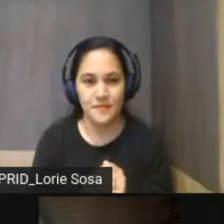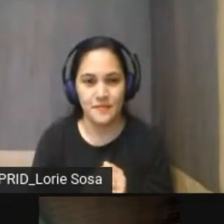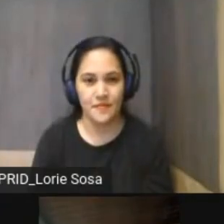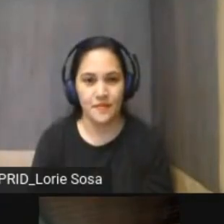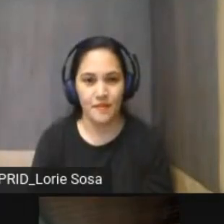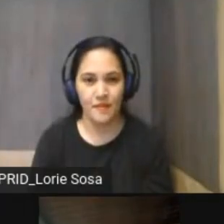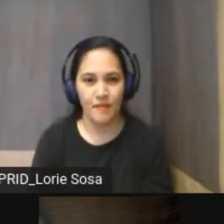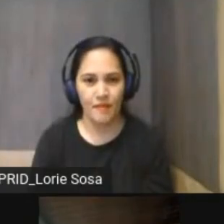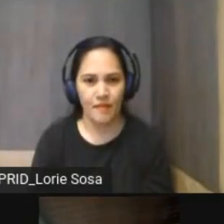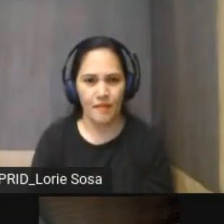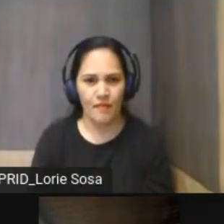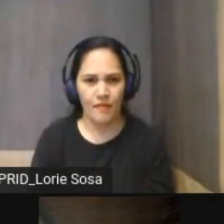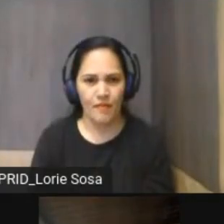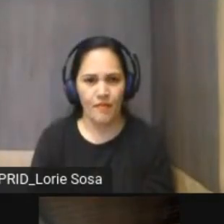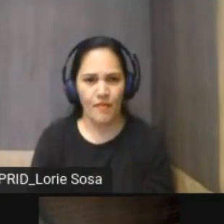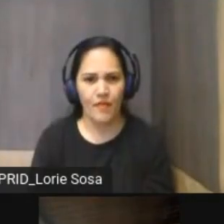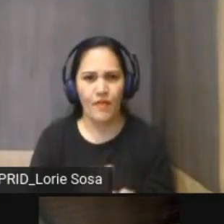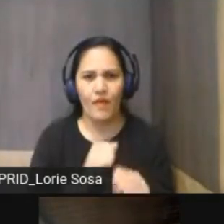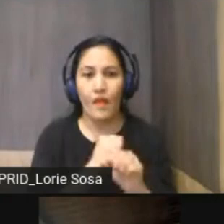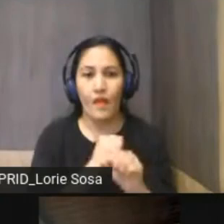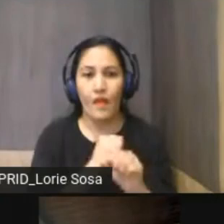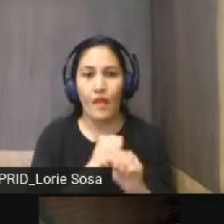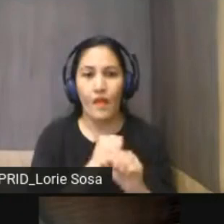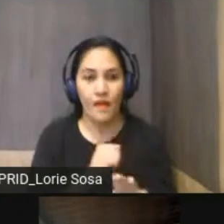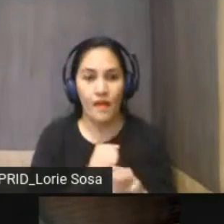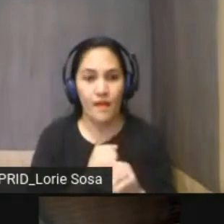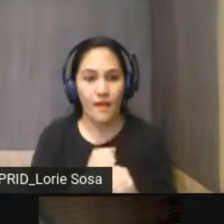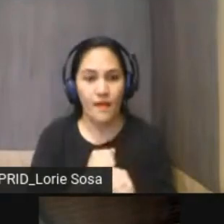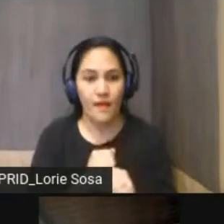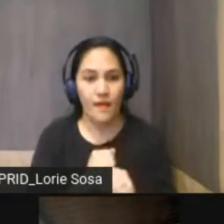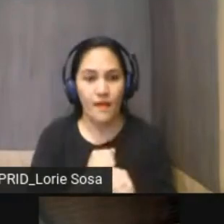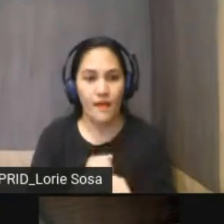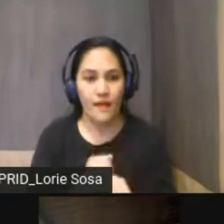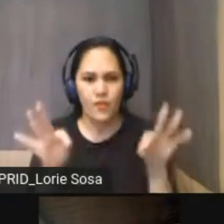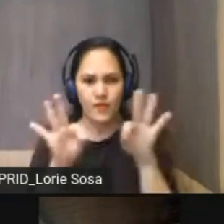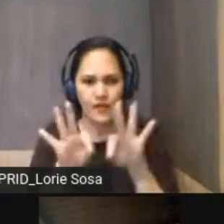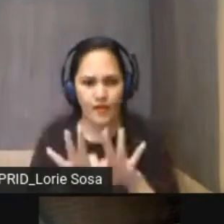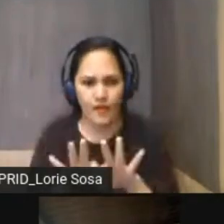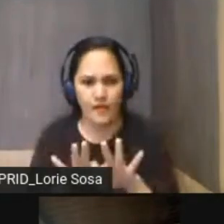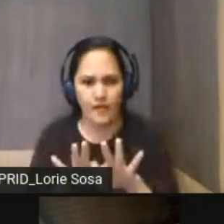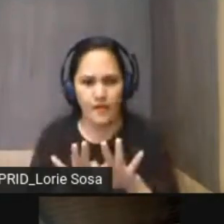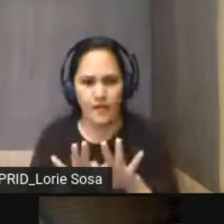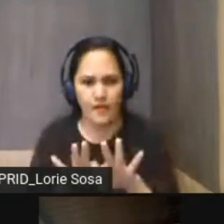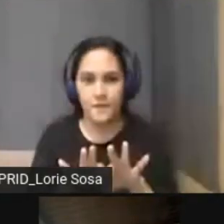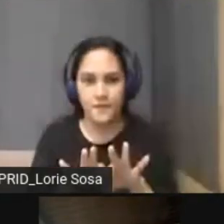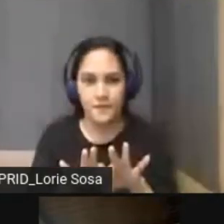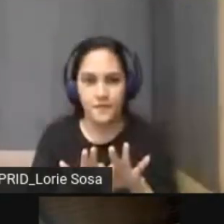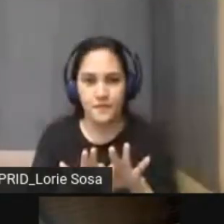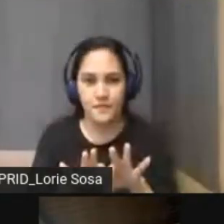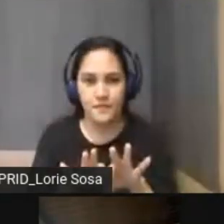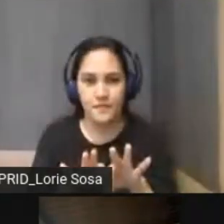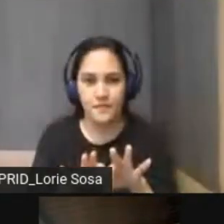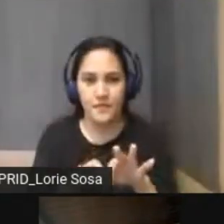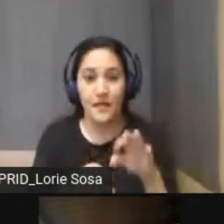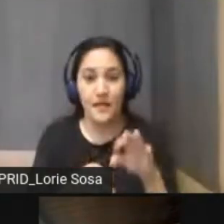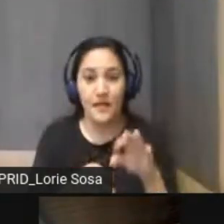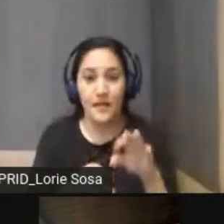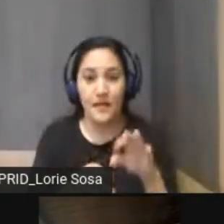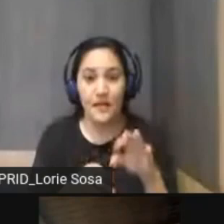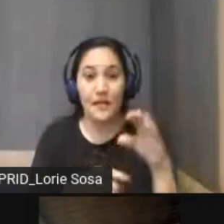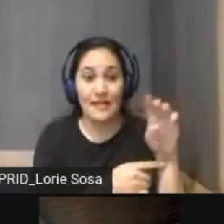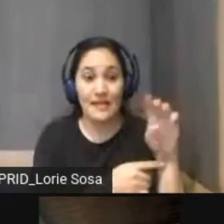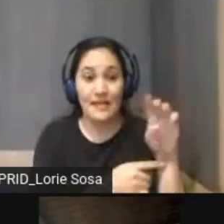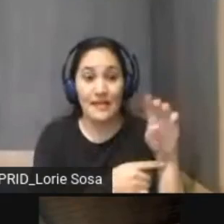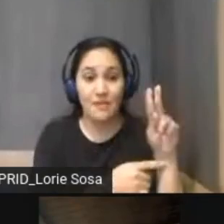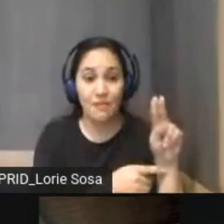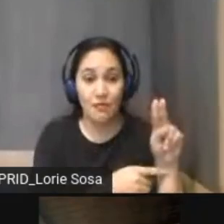advocate po ng PWD po, mahalaga po bilang taga Cebu po, pati buong bansa na po,